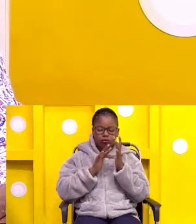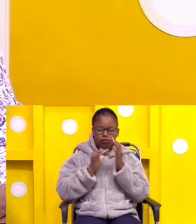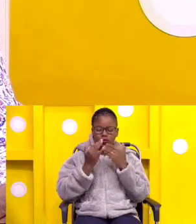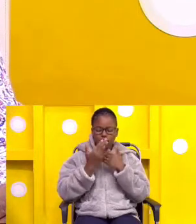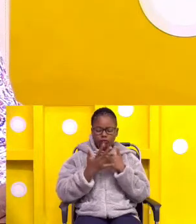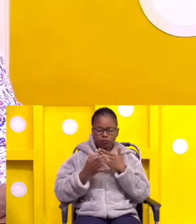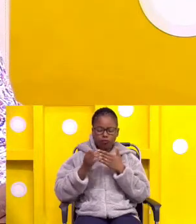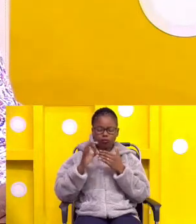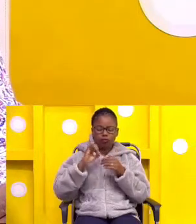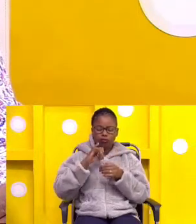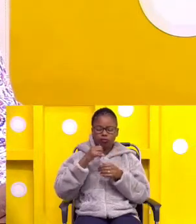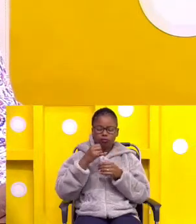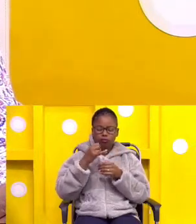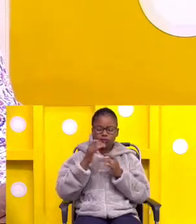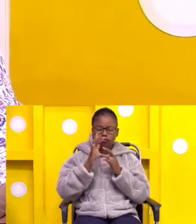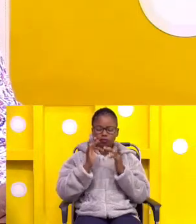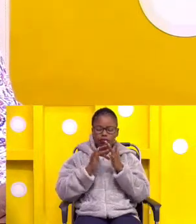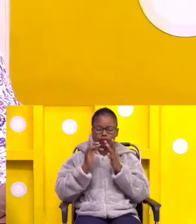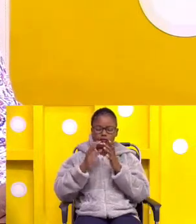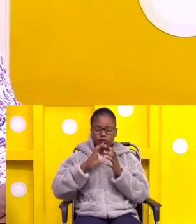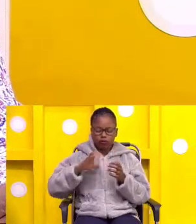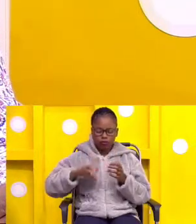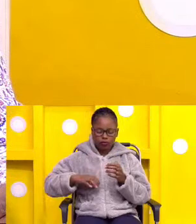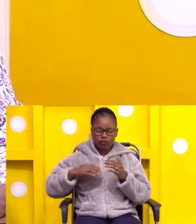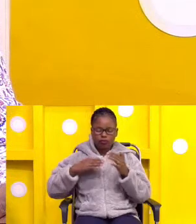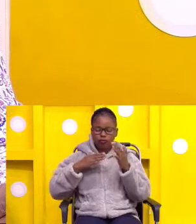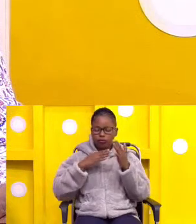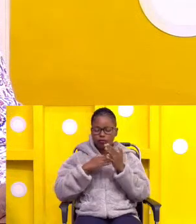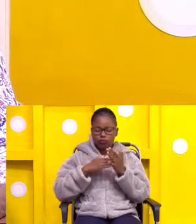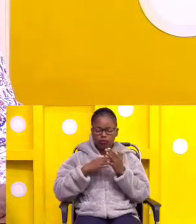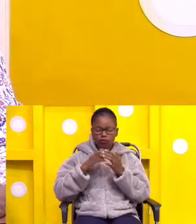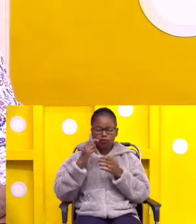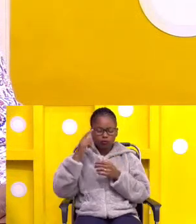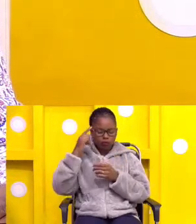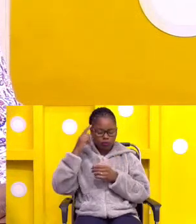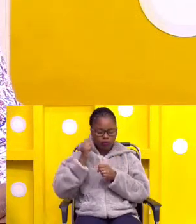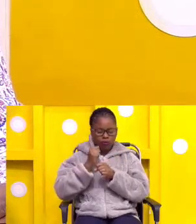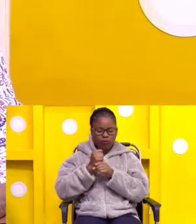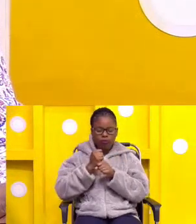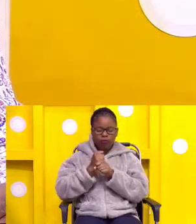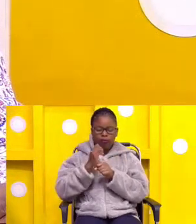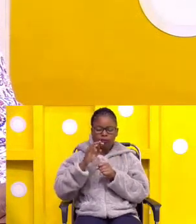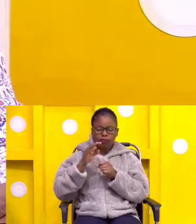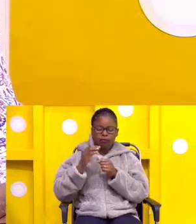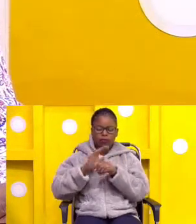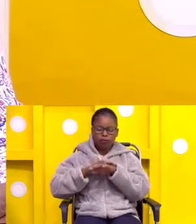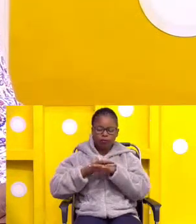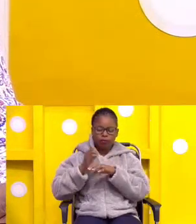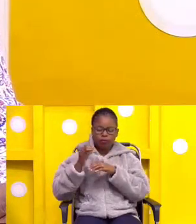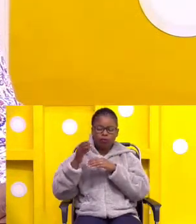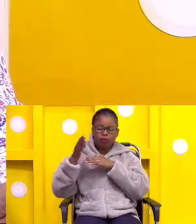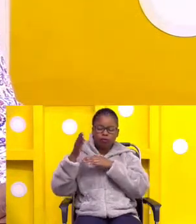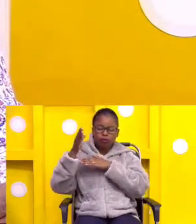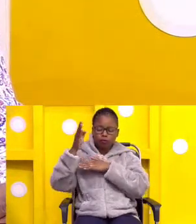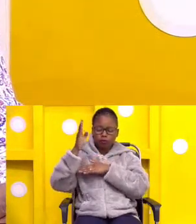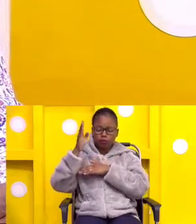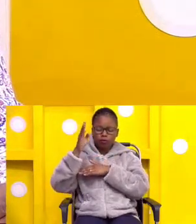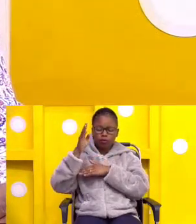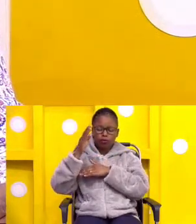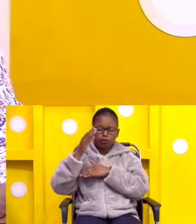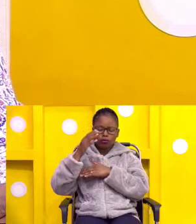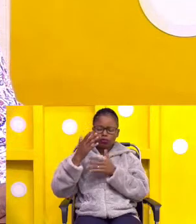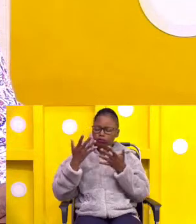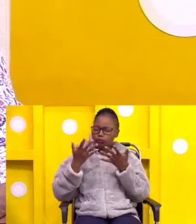weiguru muno. Hari atutange kinyireka netho cia wira wa Ngai. Gutira makania